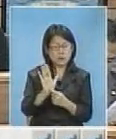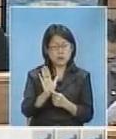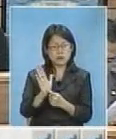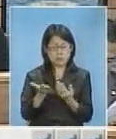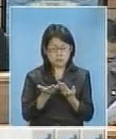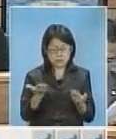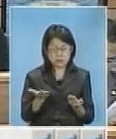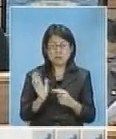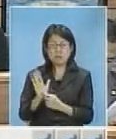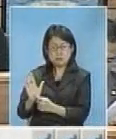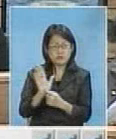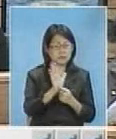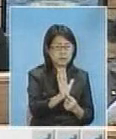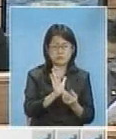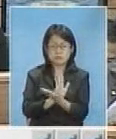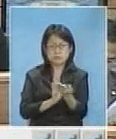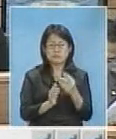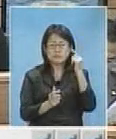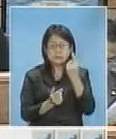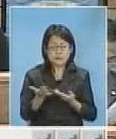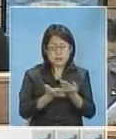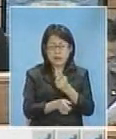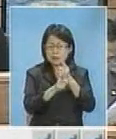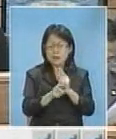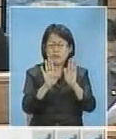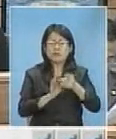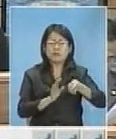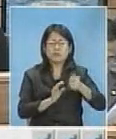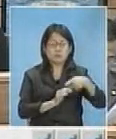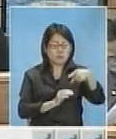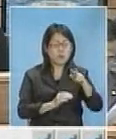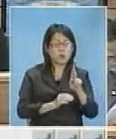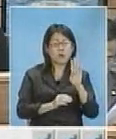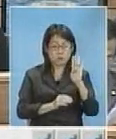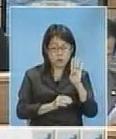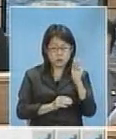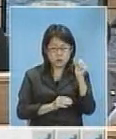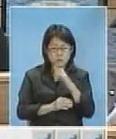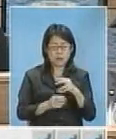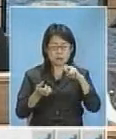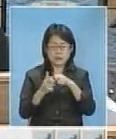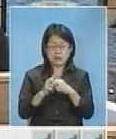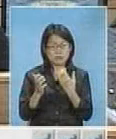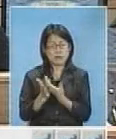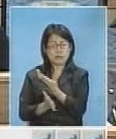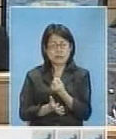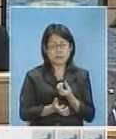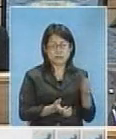บับนี้ให้กับสภาได้มีโอกาสพิจารณาในรูปของพระราชบัญญัติตามปกติไม่มีปัญหาต่อการเบิกจ่ายหรอกครับท่าน